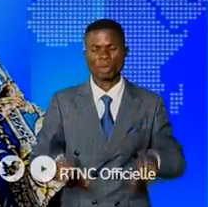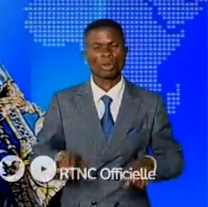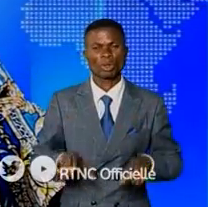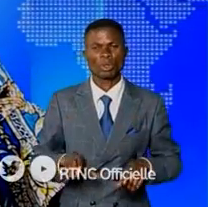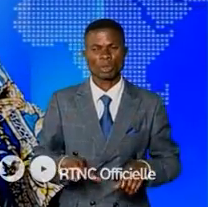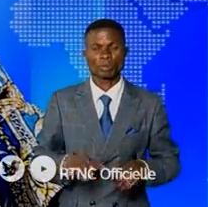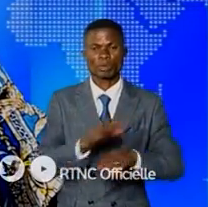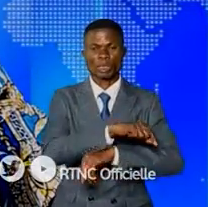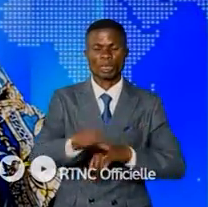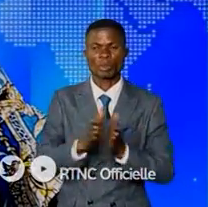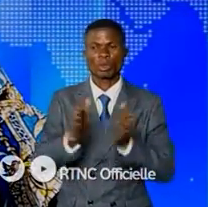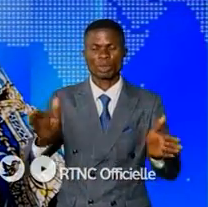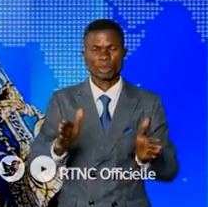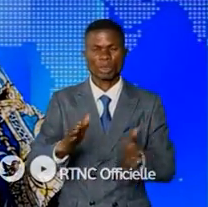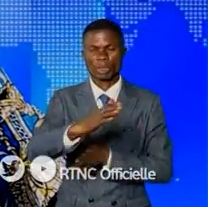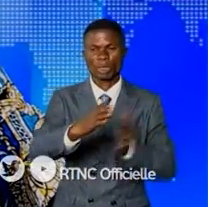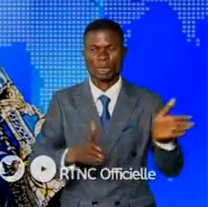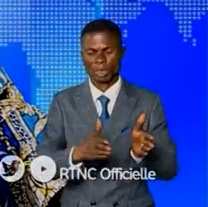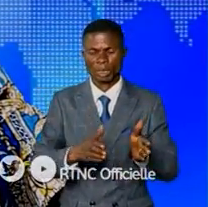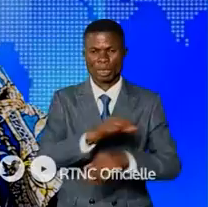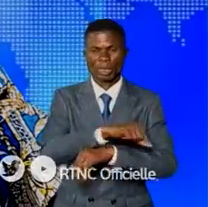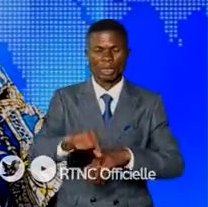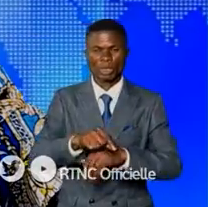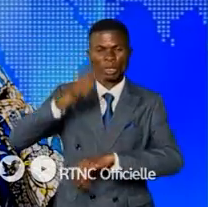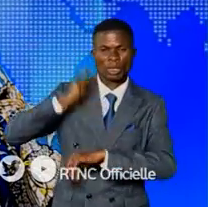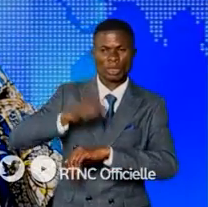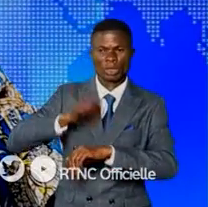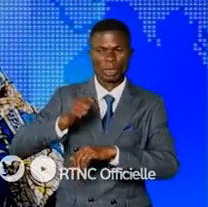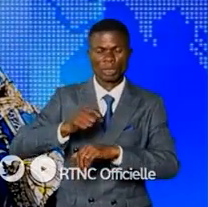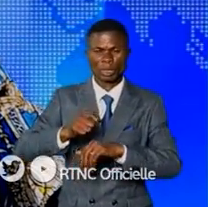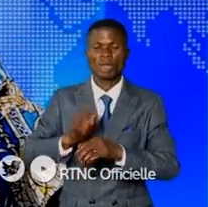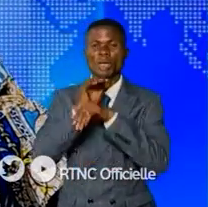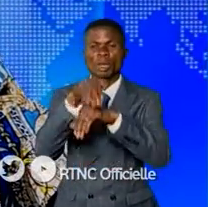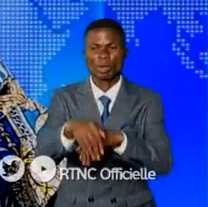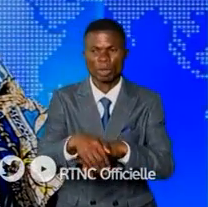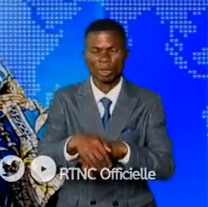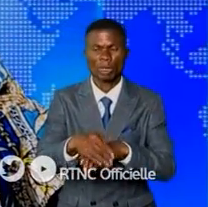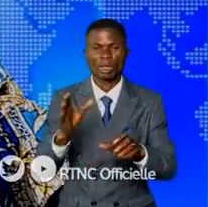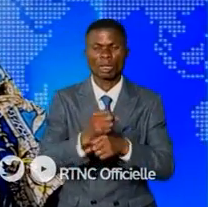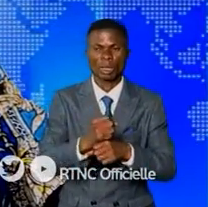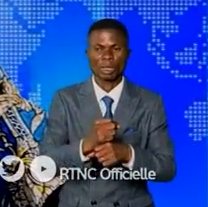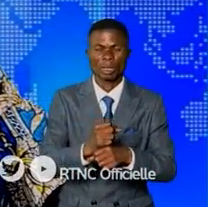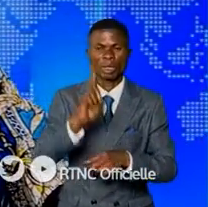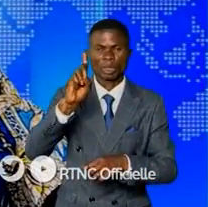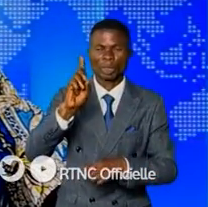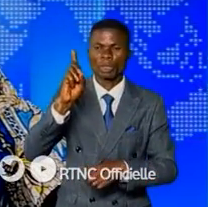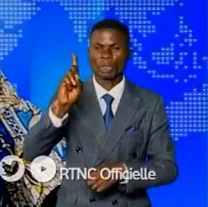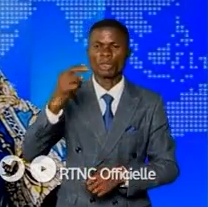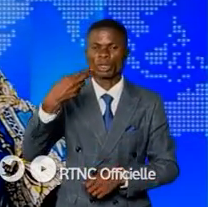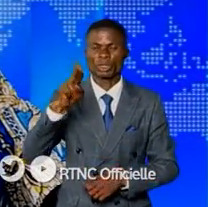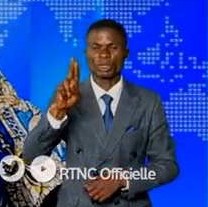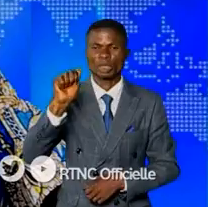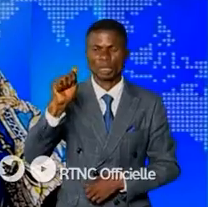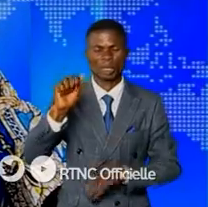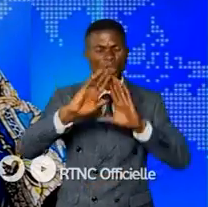Congo, la Direction générale de recettes administratives, judiciaires, domaniales et des participations en cycle de GERAD, ainsi que son personnel,